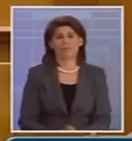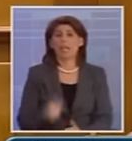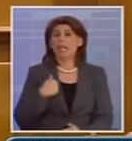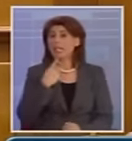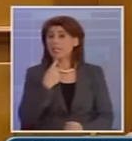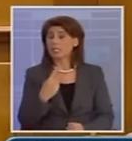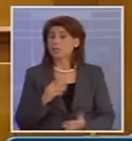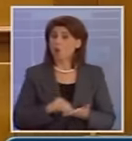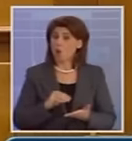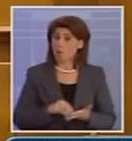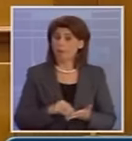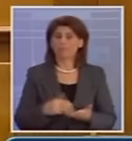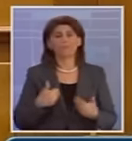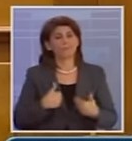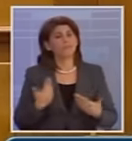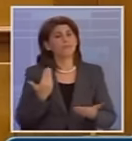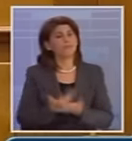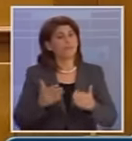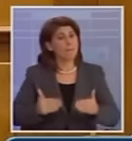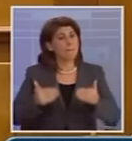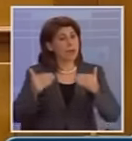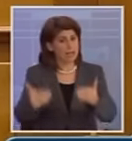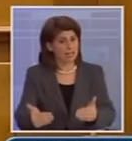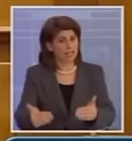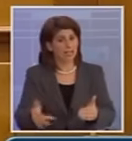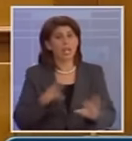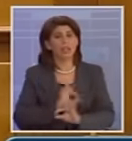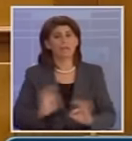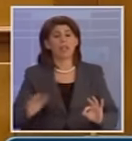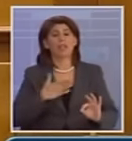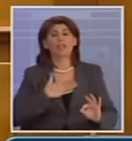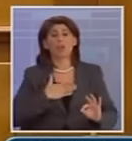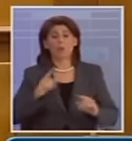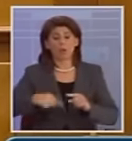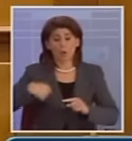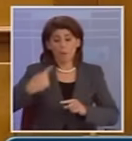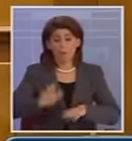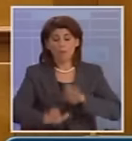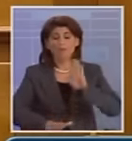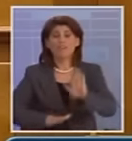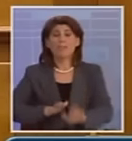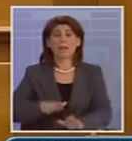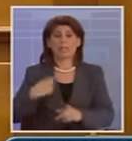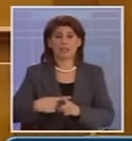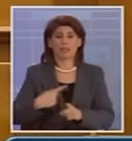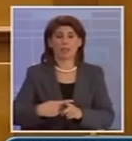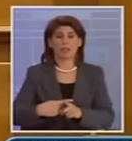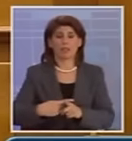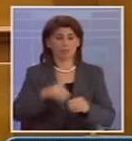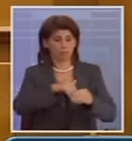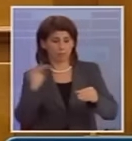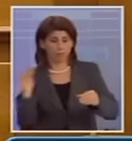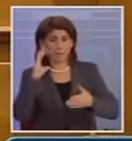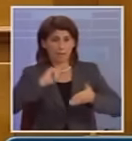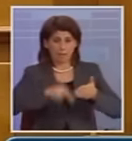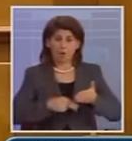αυτό. Εμείς ζητώντας παράταση, ετοιμάζαμε το δικό μας επόμενο βήμα για τον τόπο. Να βγούμε από το μνημόνιο όσο γίνεται